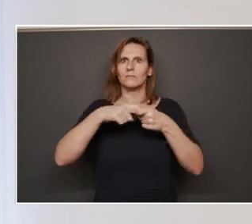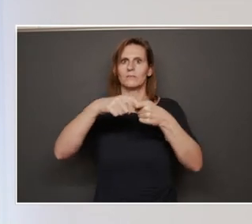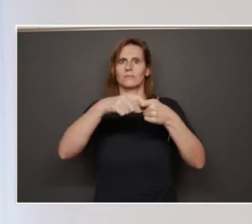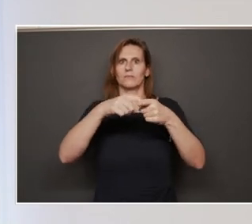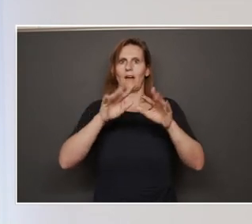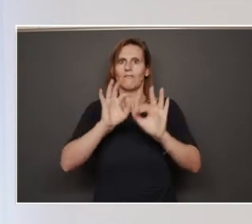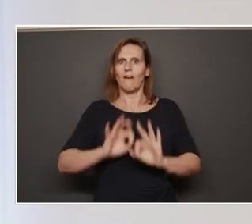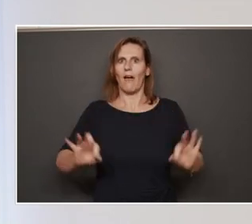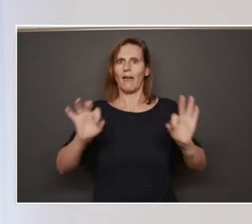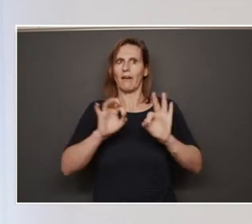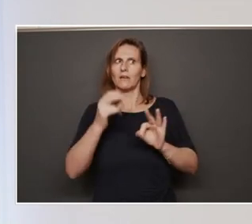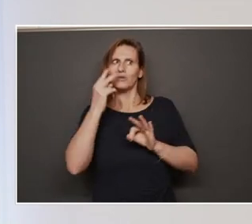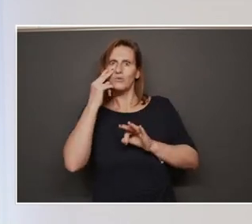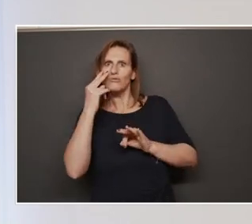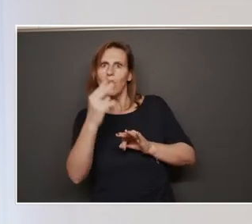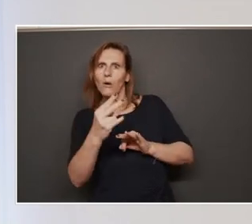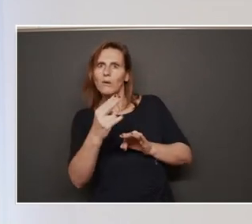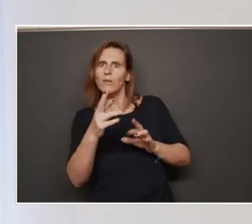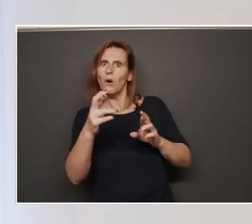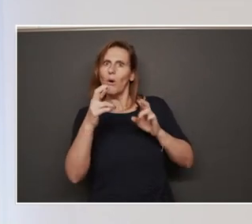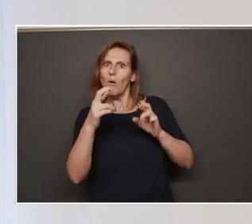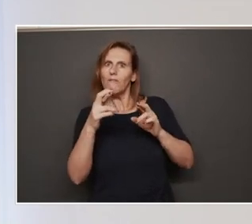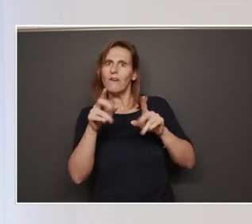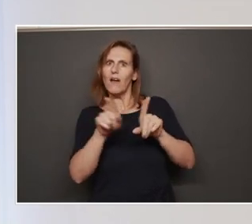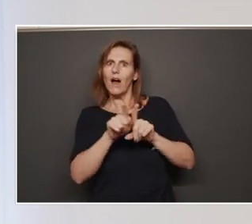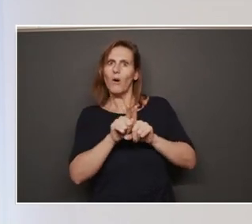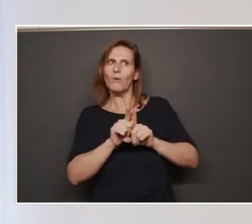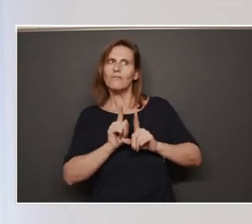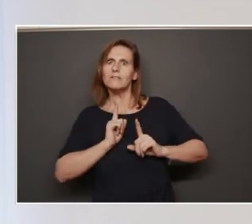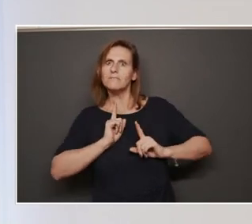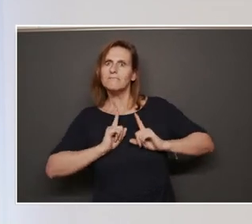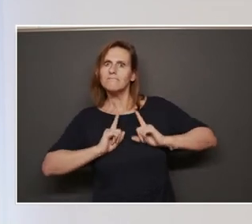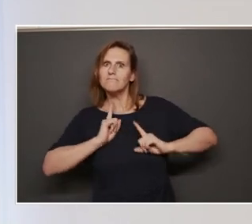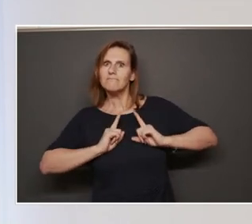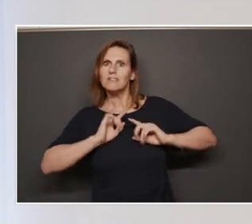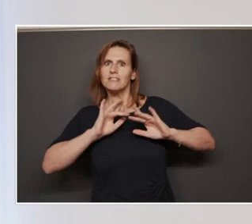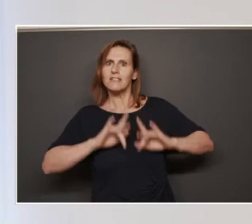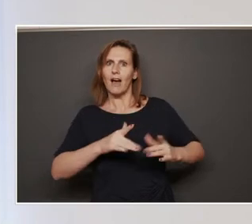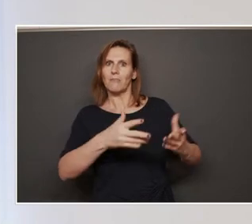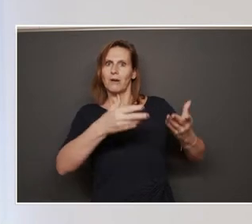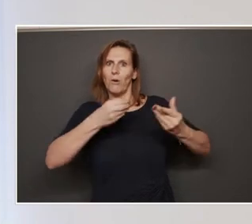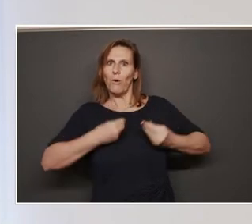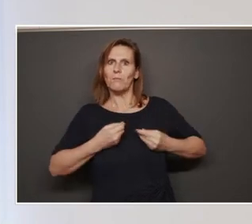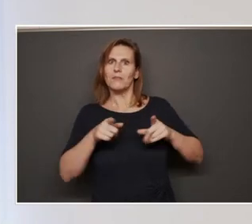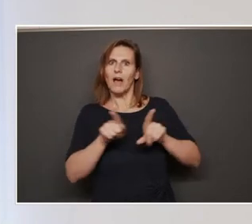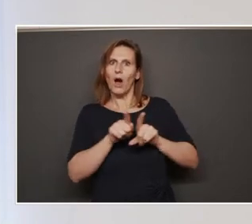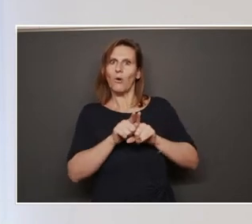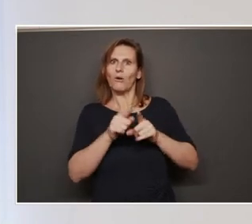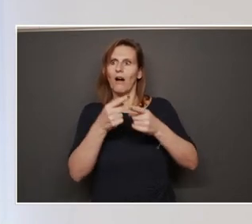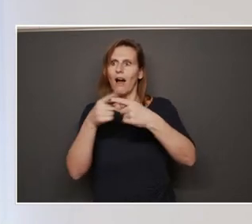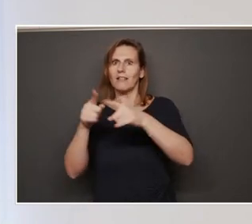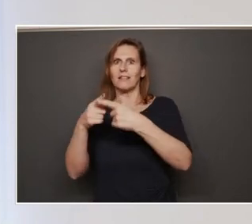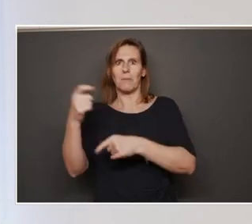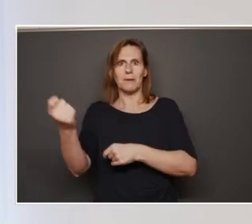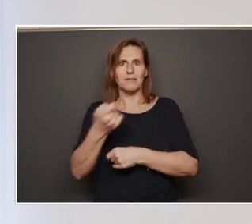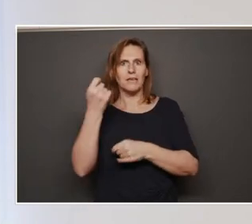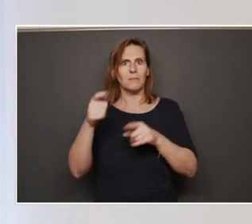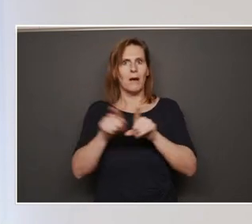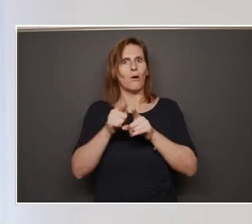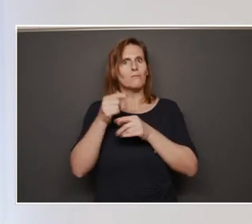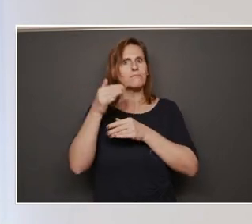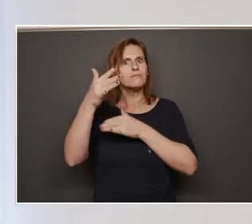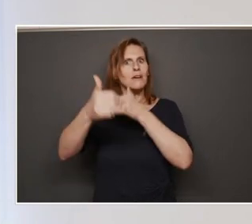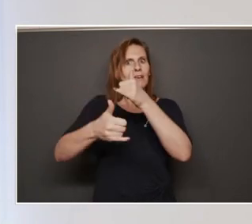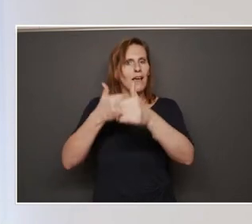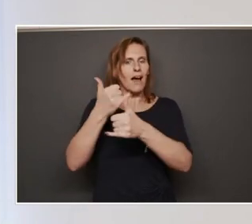teilhaben und hoffe, dass dies ausreichend Motivation für andere Betriebe ist, sich in den kommenden